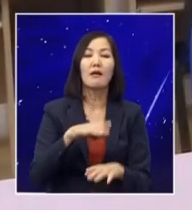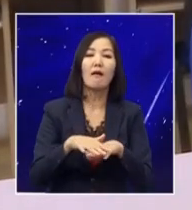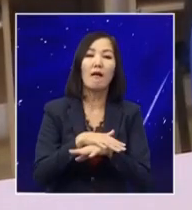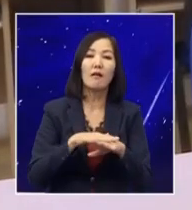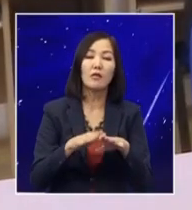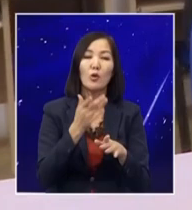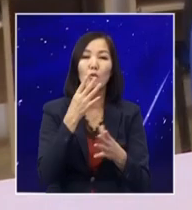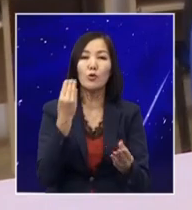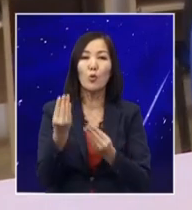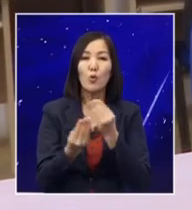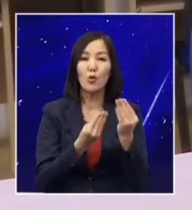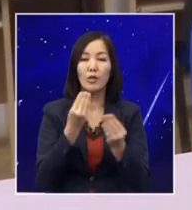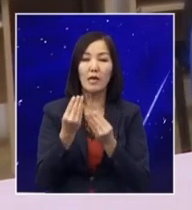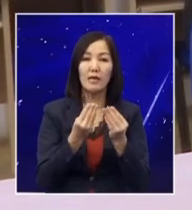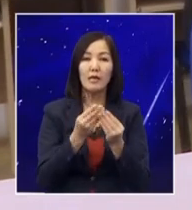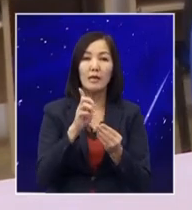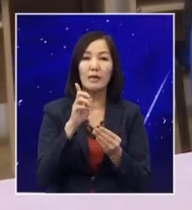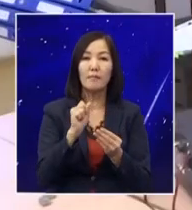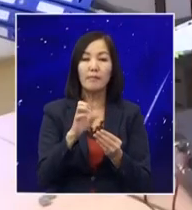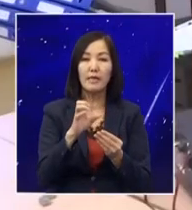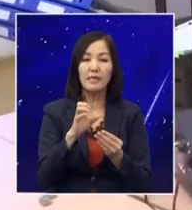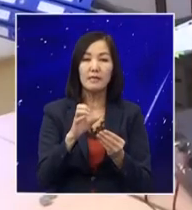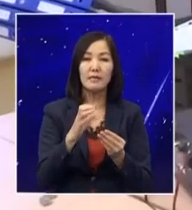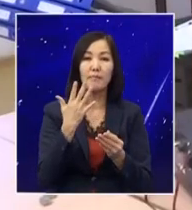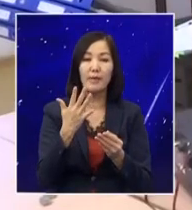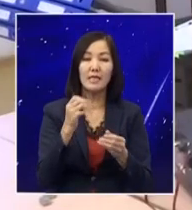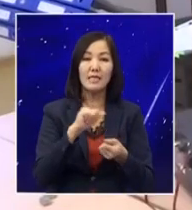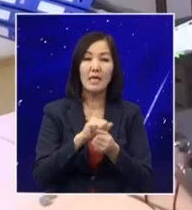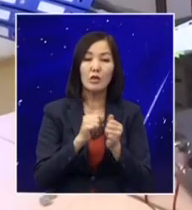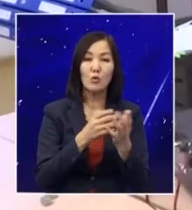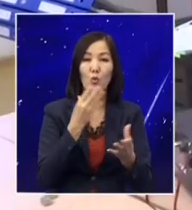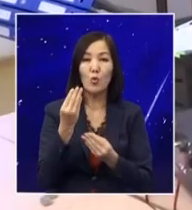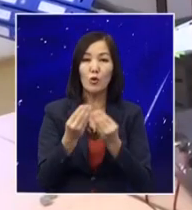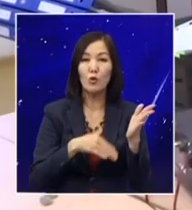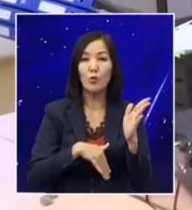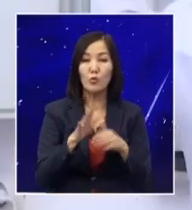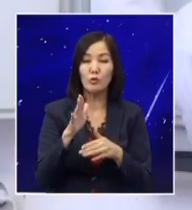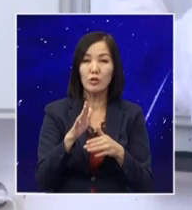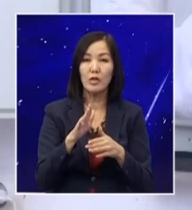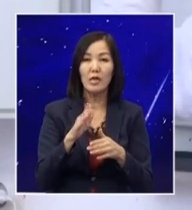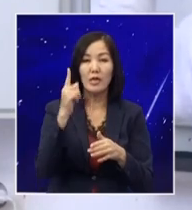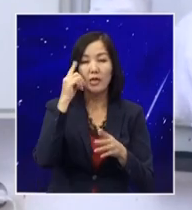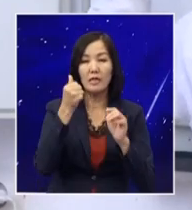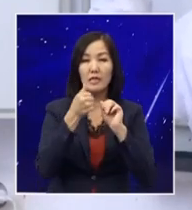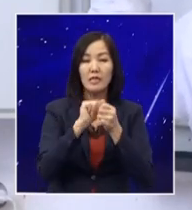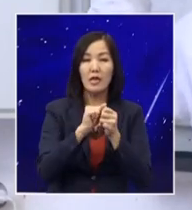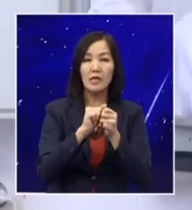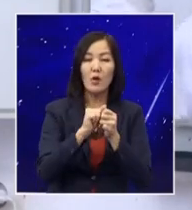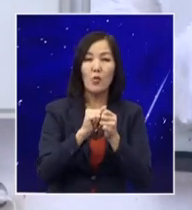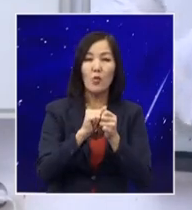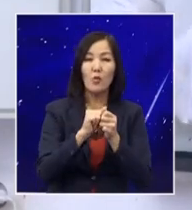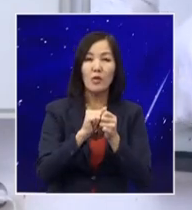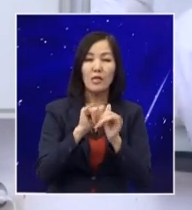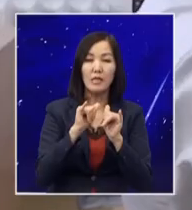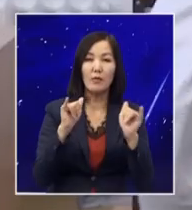бірі бұл саналады. Бес тас ойына біз... Бауыржан Өмірәлінов балалардың есте сақтау қабілетін дамытуға да баса назар